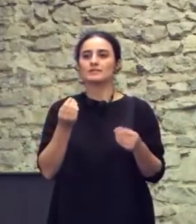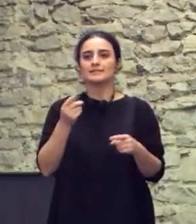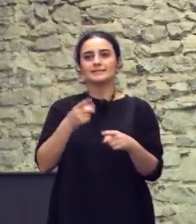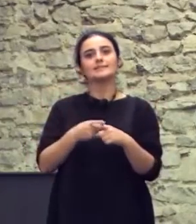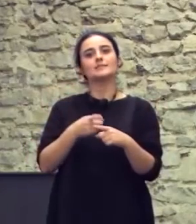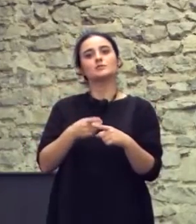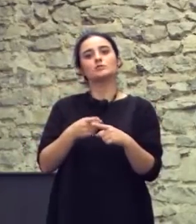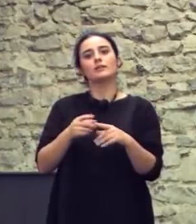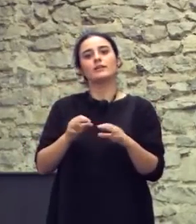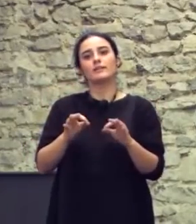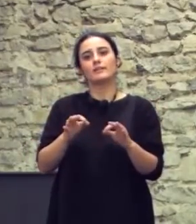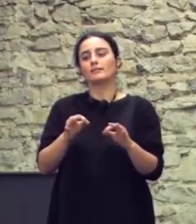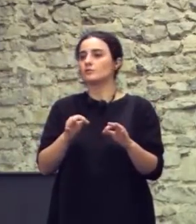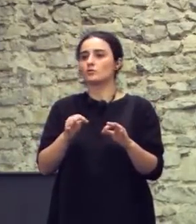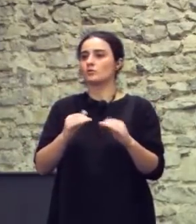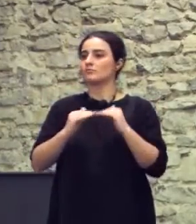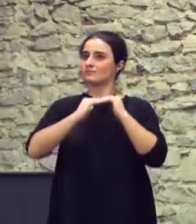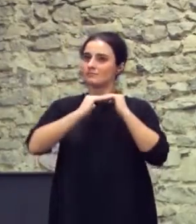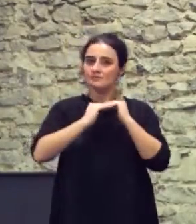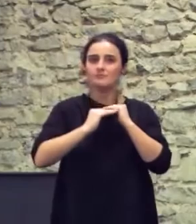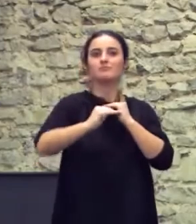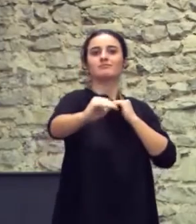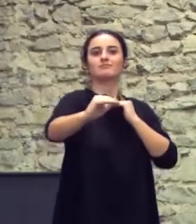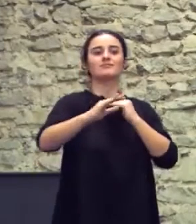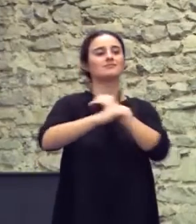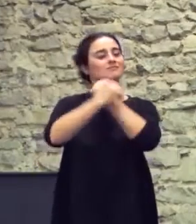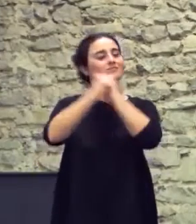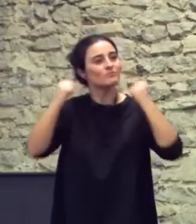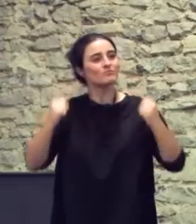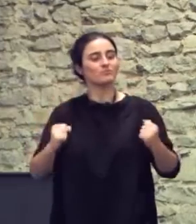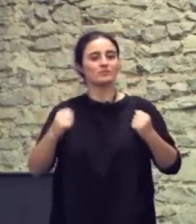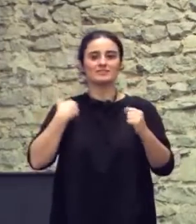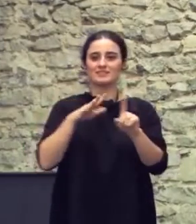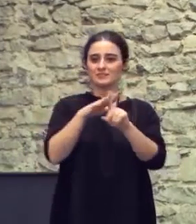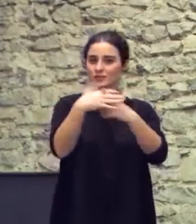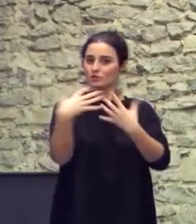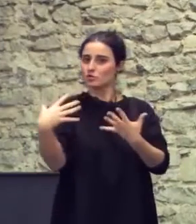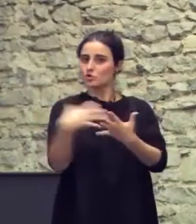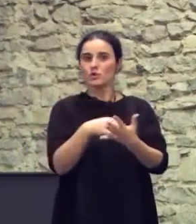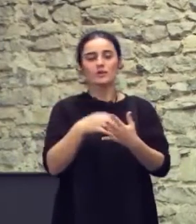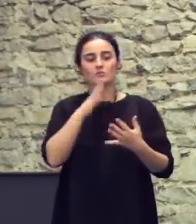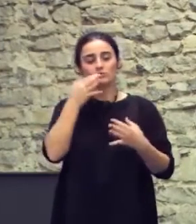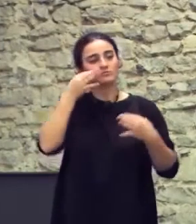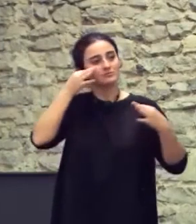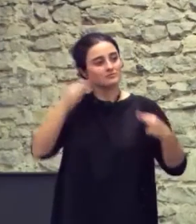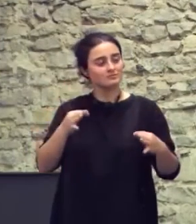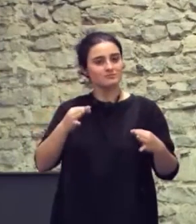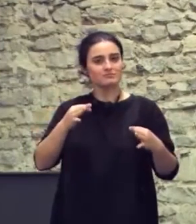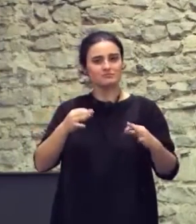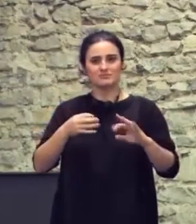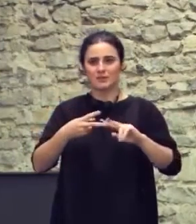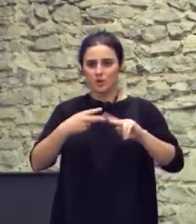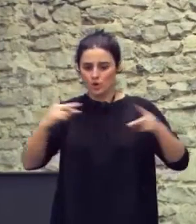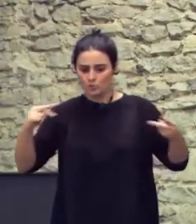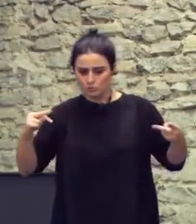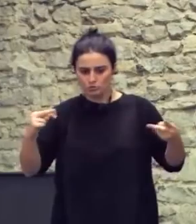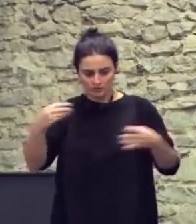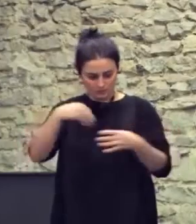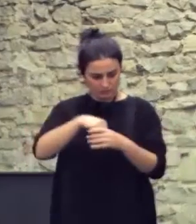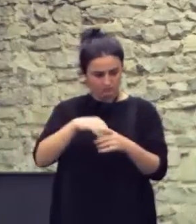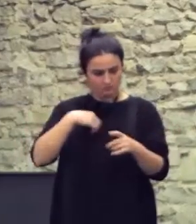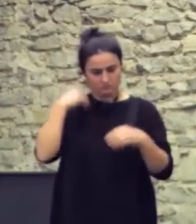seksualitate hori egonkorra, jarraia, finkoa dela kasu guztietan, errealitate bada, kromosomaren asunto bada, nik uste